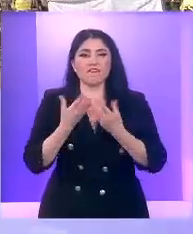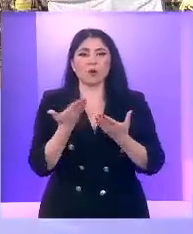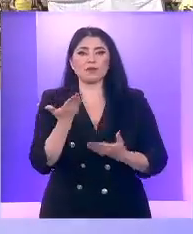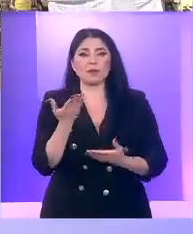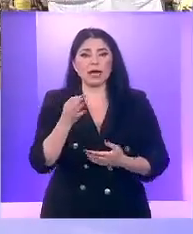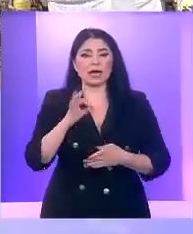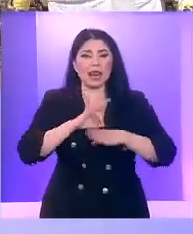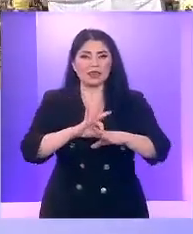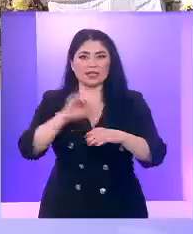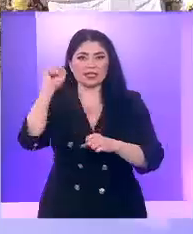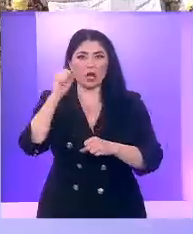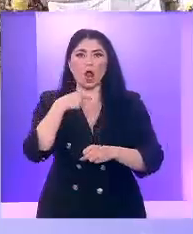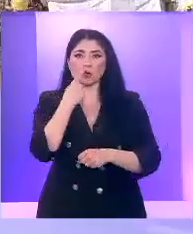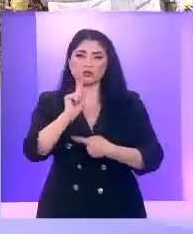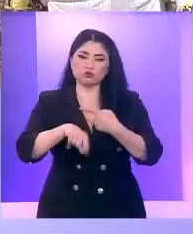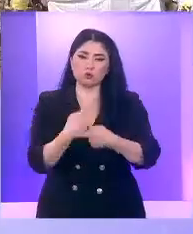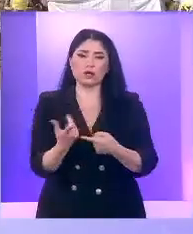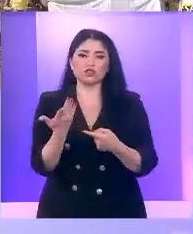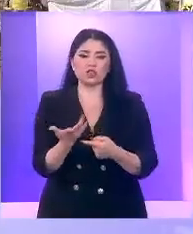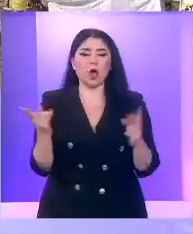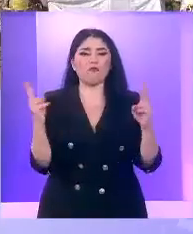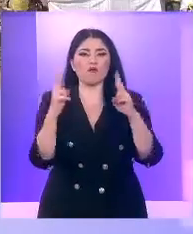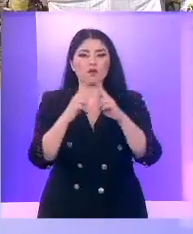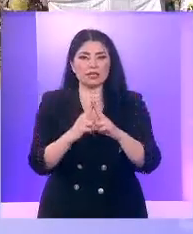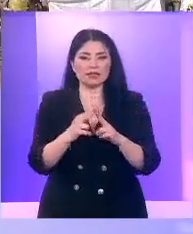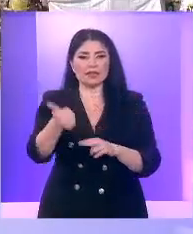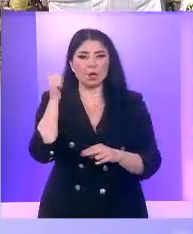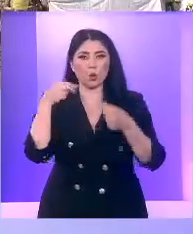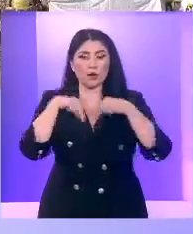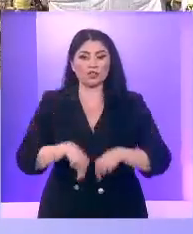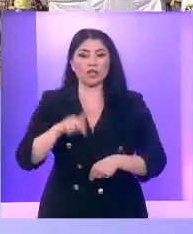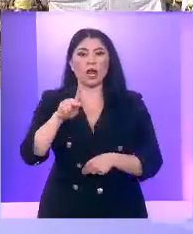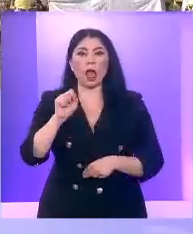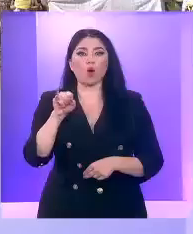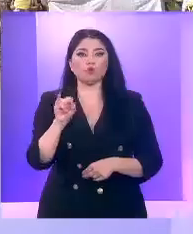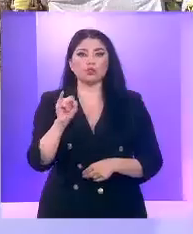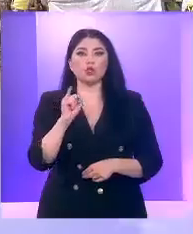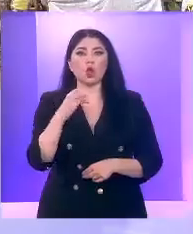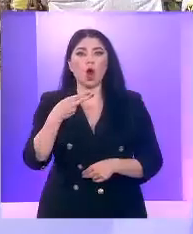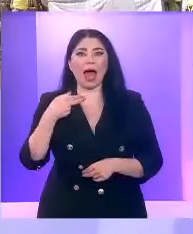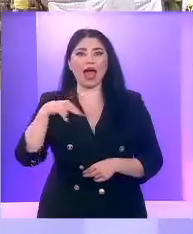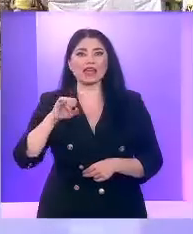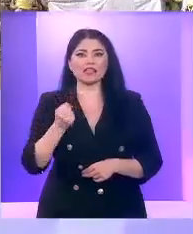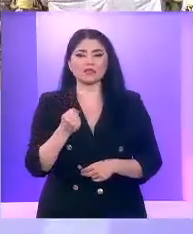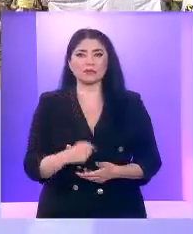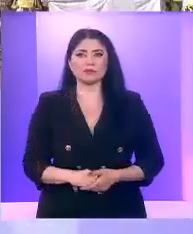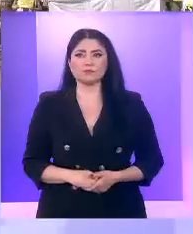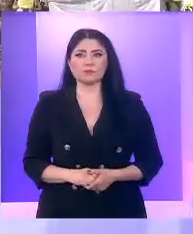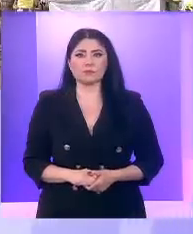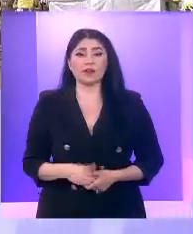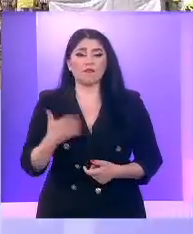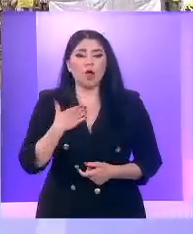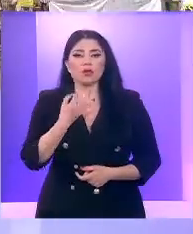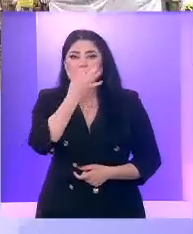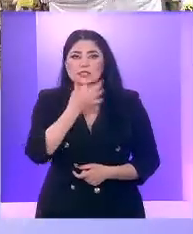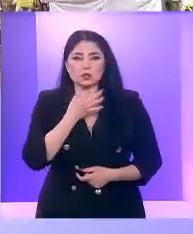transmis liderii de sindicat după întâlnirea pe care au avut-o ieri cu președintele Klaus Iohannis. Voiau lucruri mai concrete, voiau